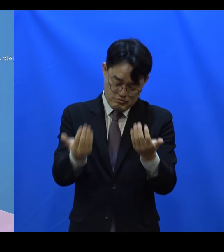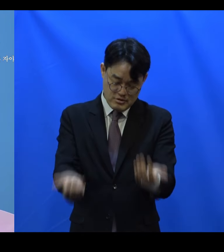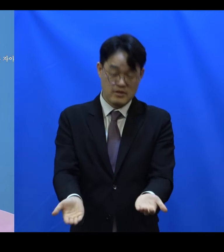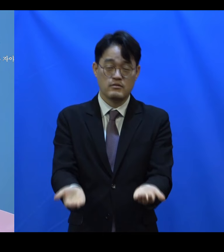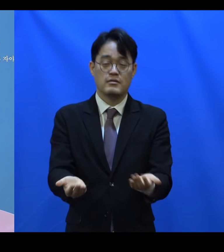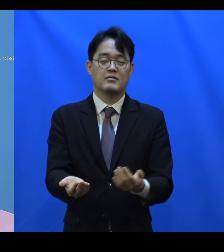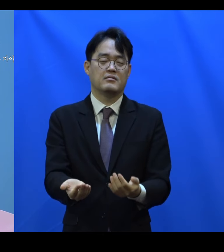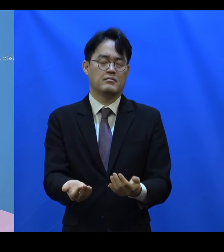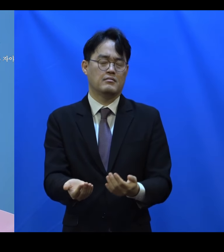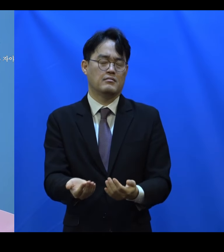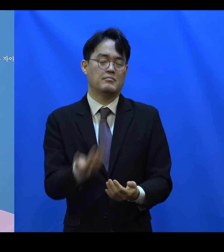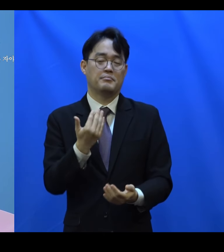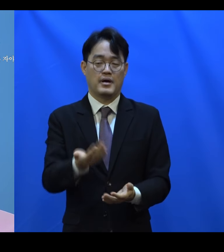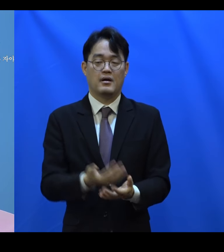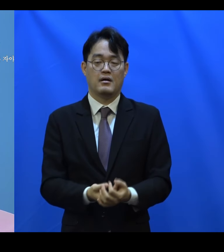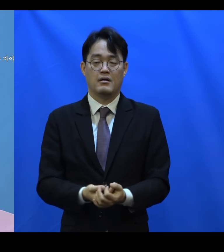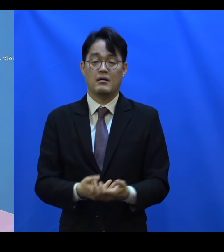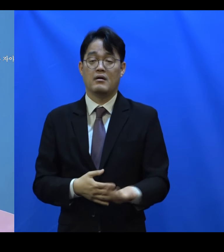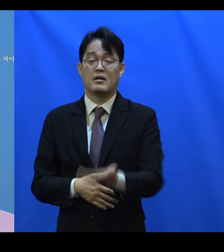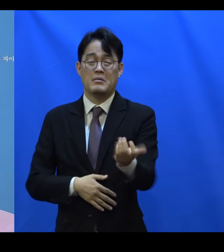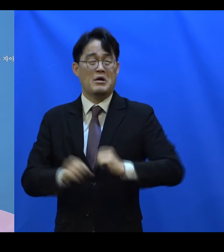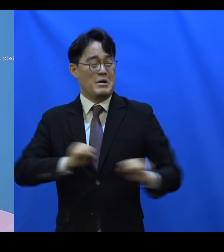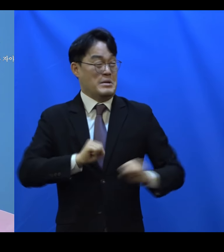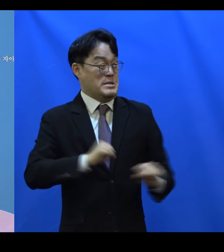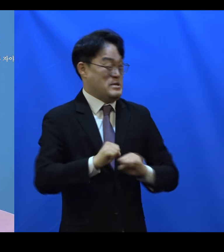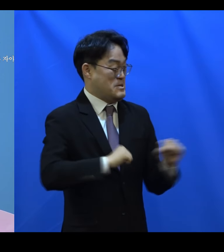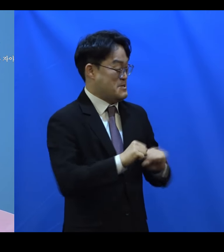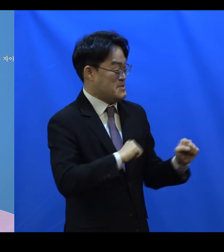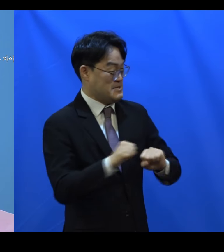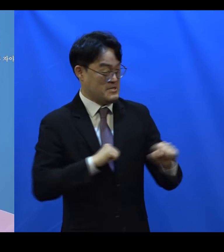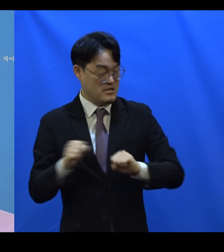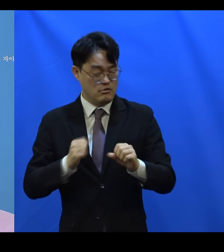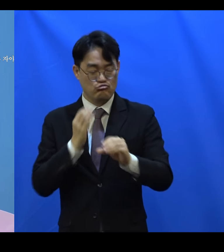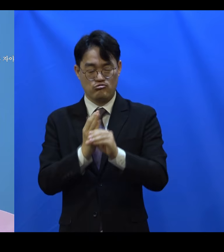우리는 너무 활동 중심적 시대를 살고 있습니다.